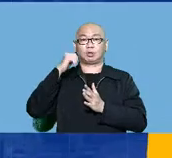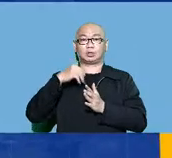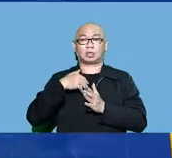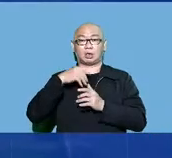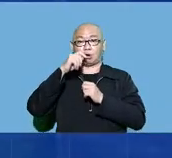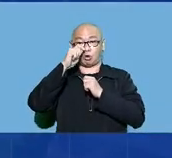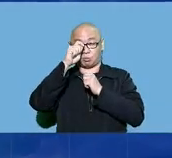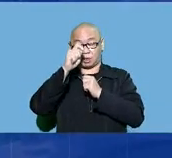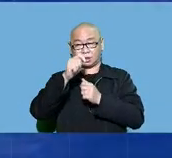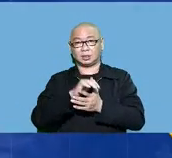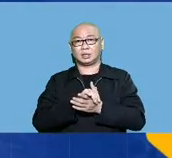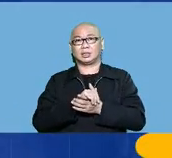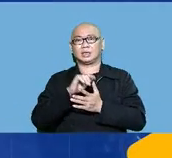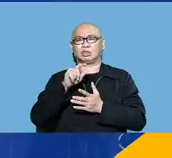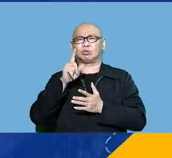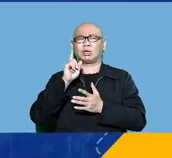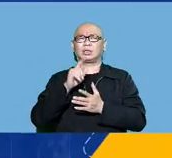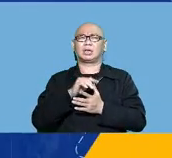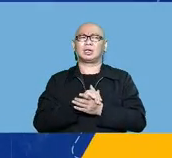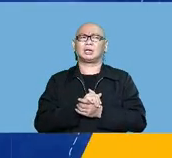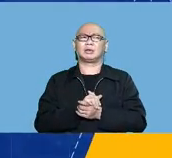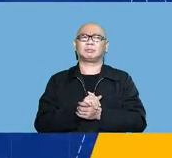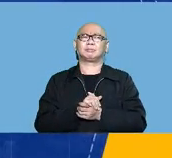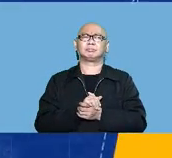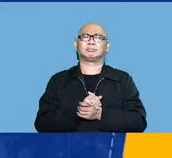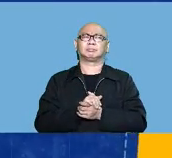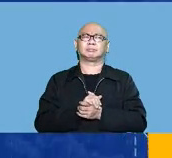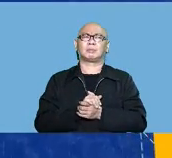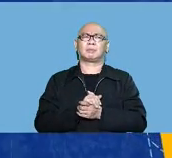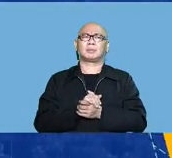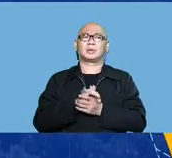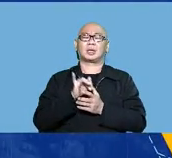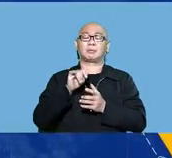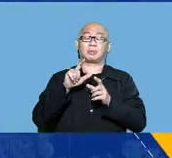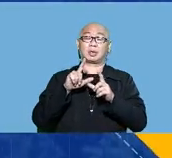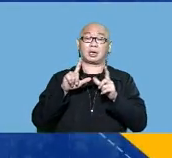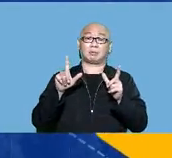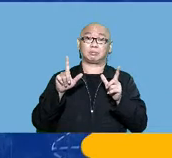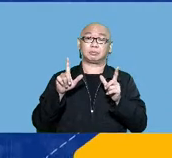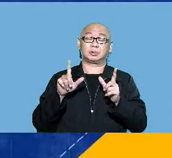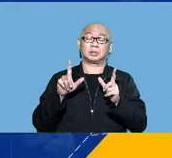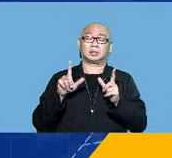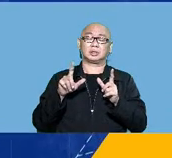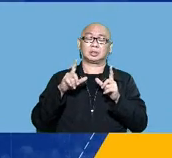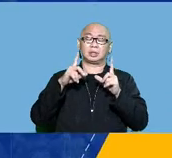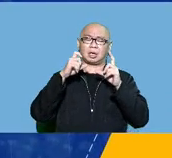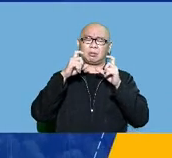hormati, itu adalah pelengkap gambar